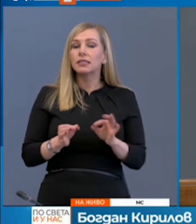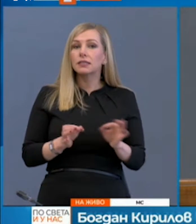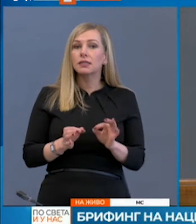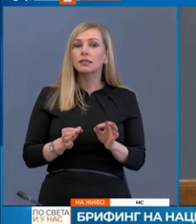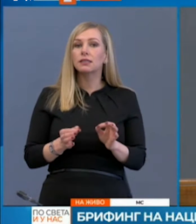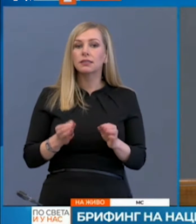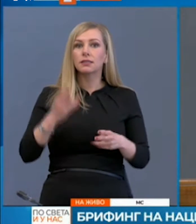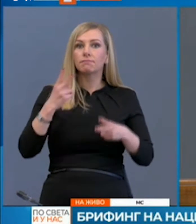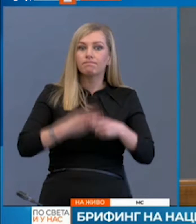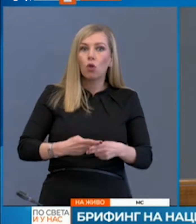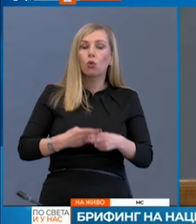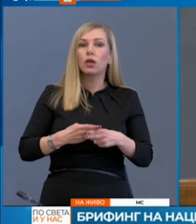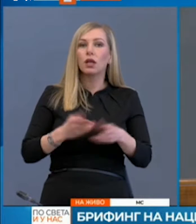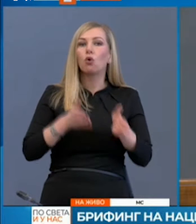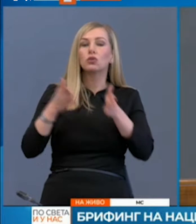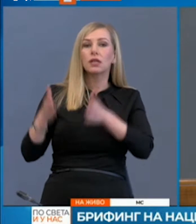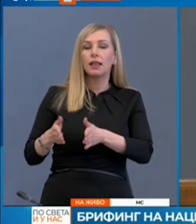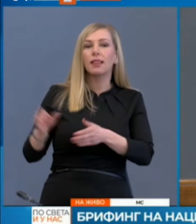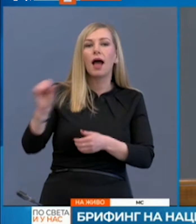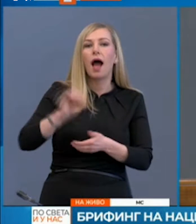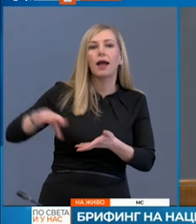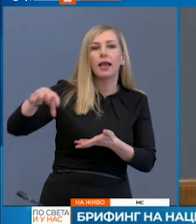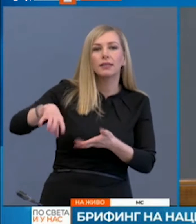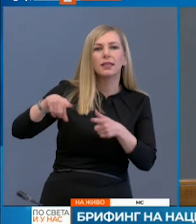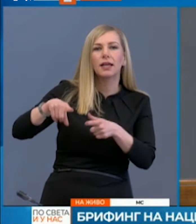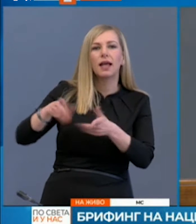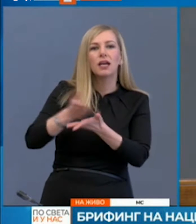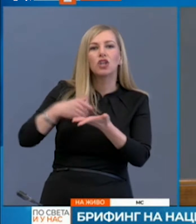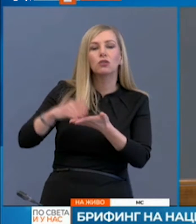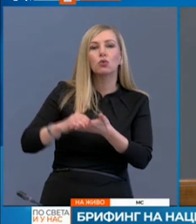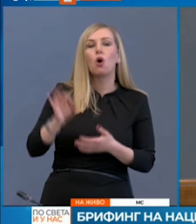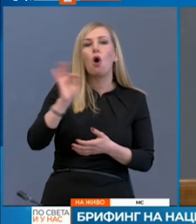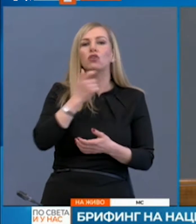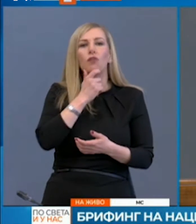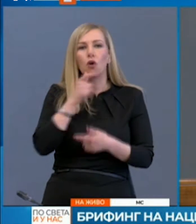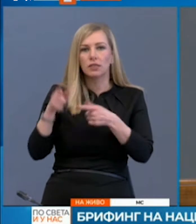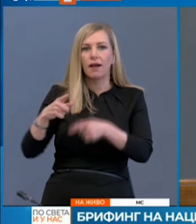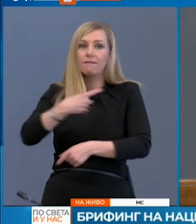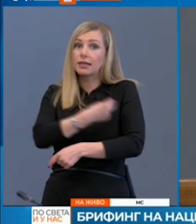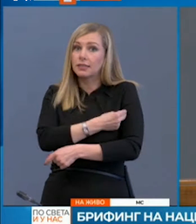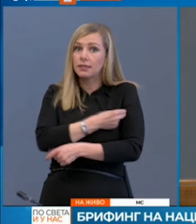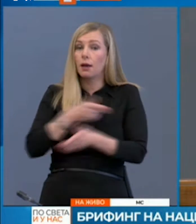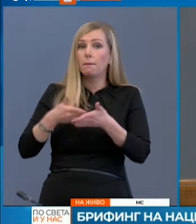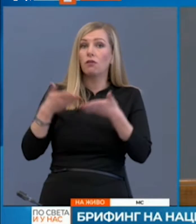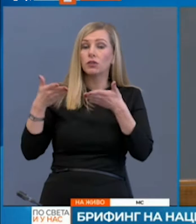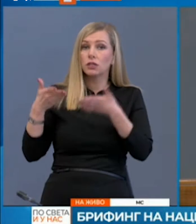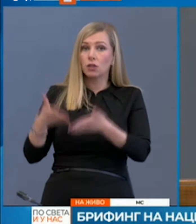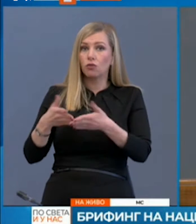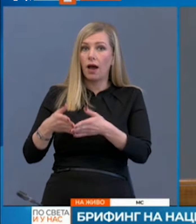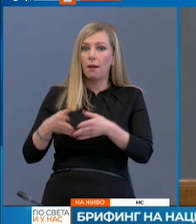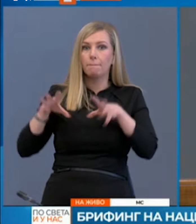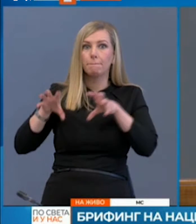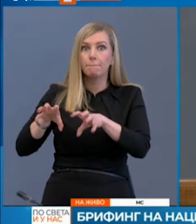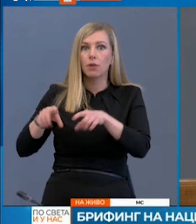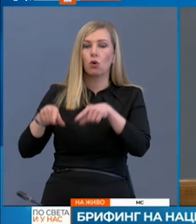на австрийската агенция на партида от оксфордската ваксина. Повода за това блокиране